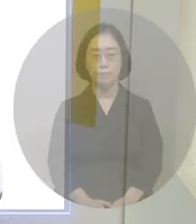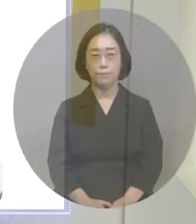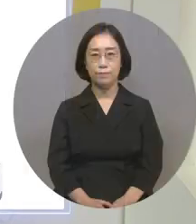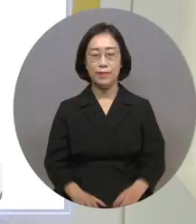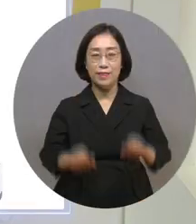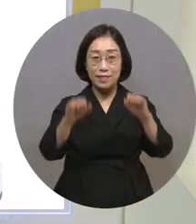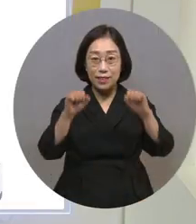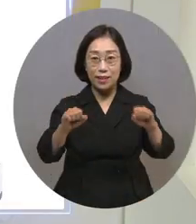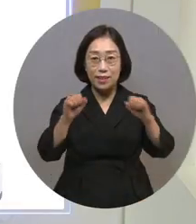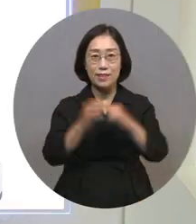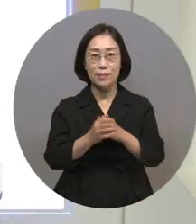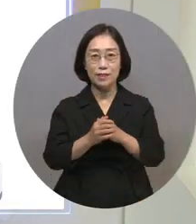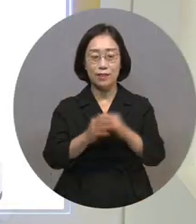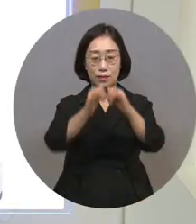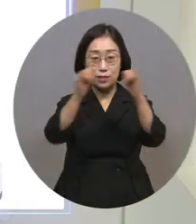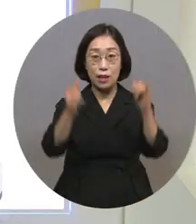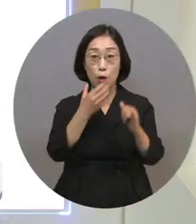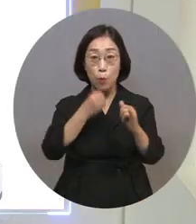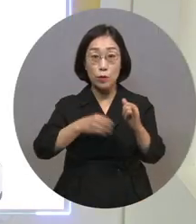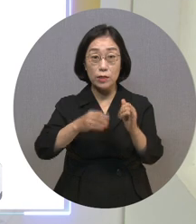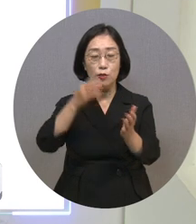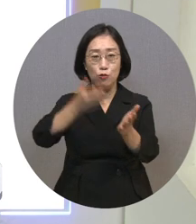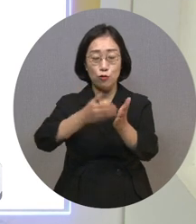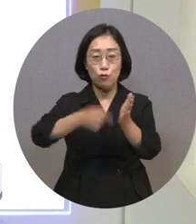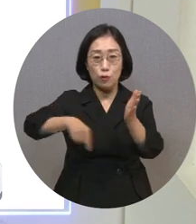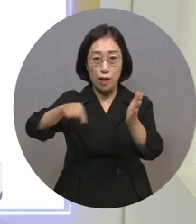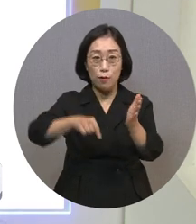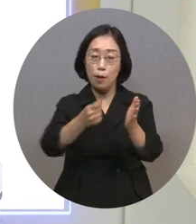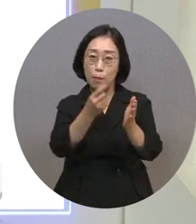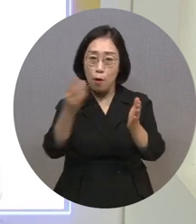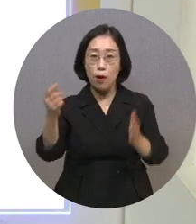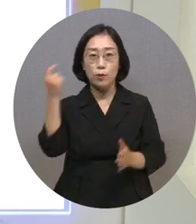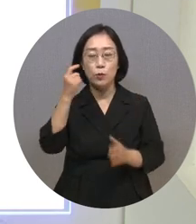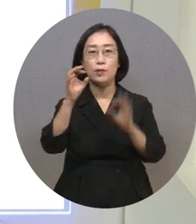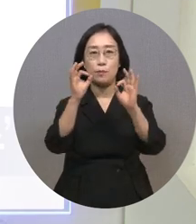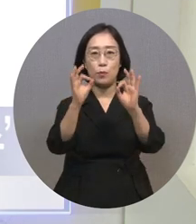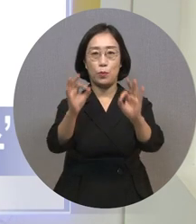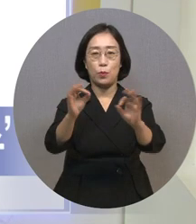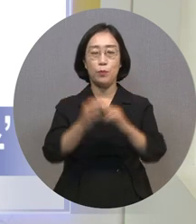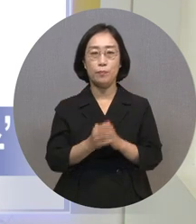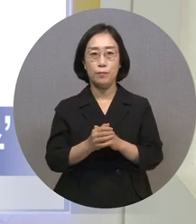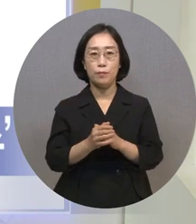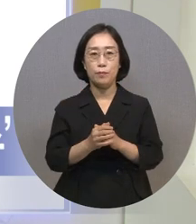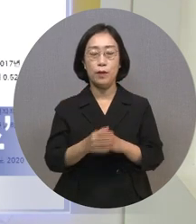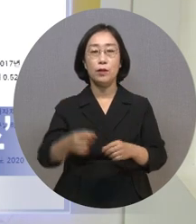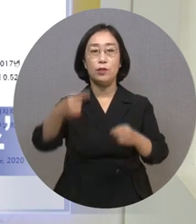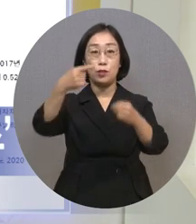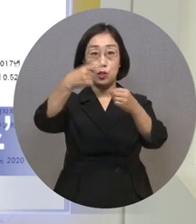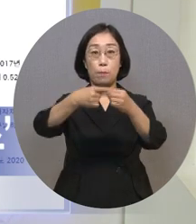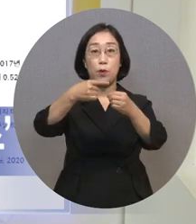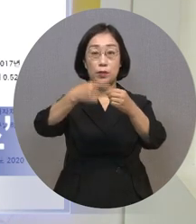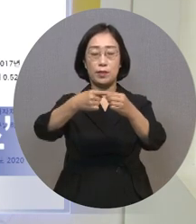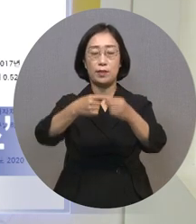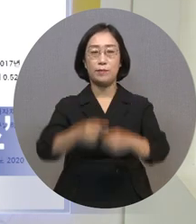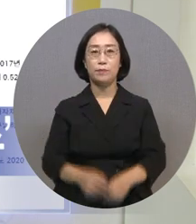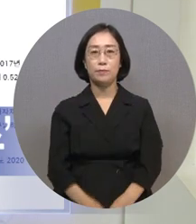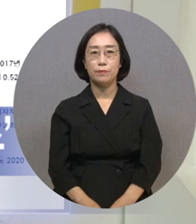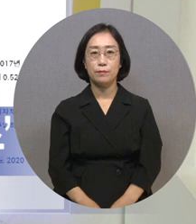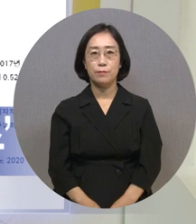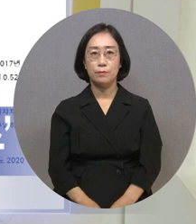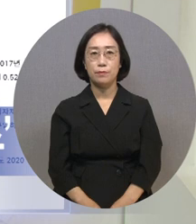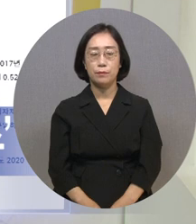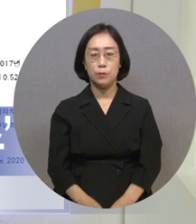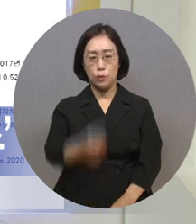안녕하세요 지금부터 웰페어 뉴스와 함께 사회복지의 이슈를 만나봅니다 오늘 첫 번째 소식입니다